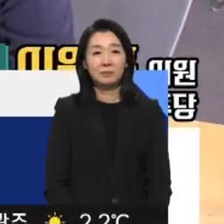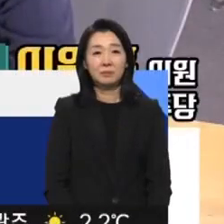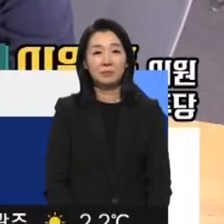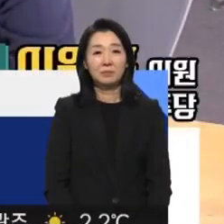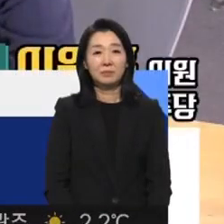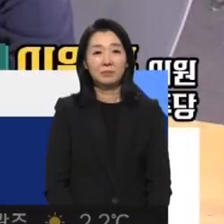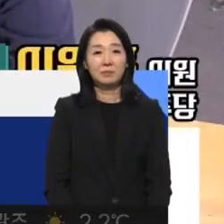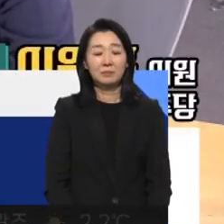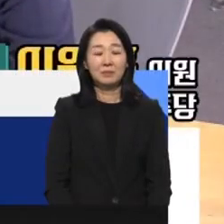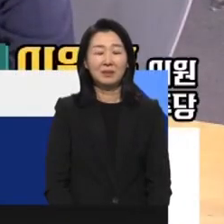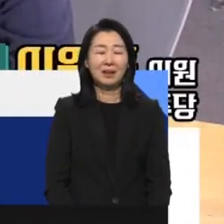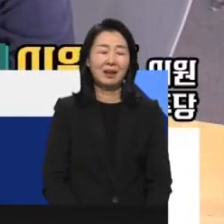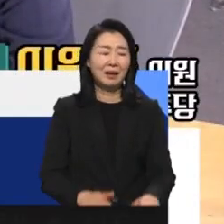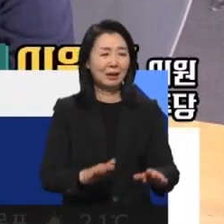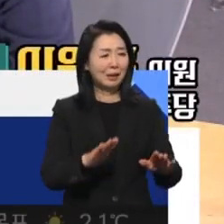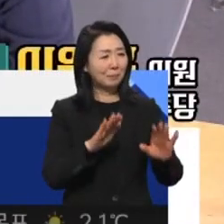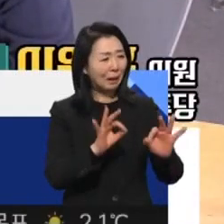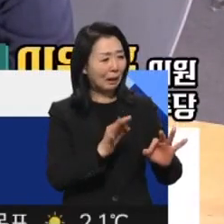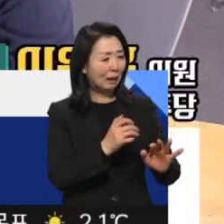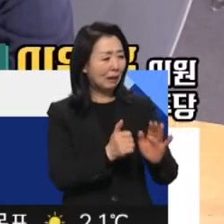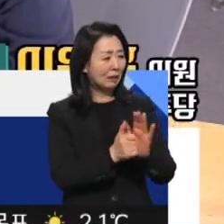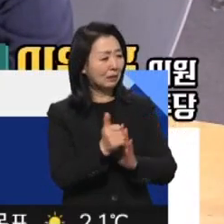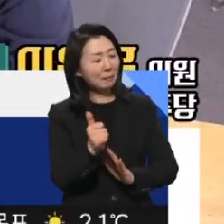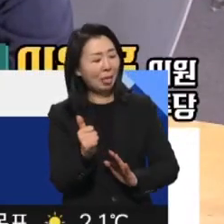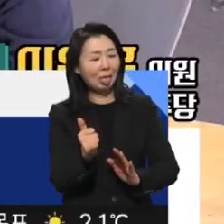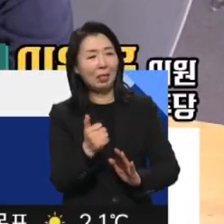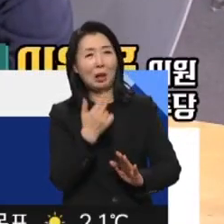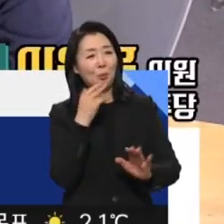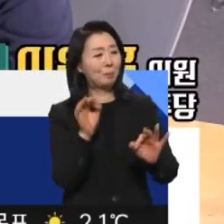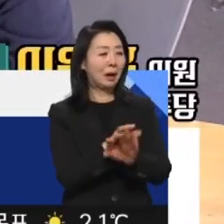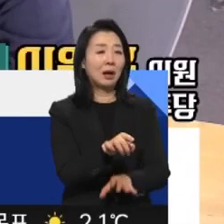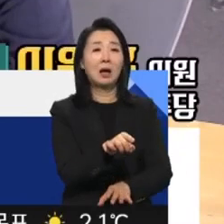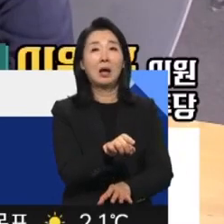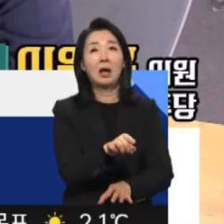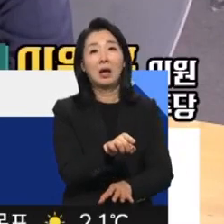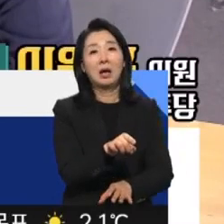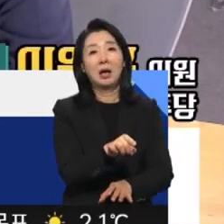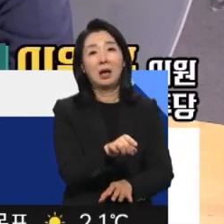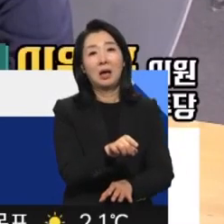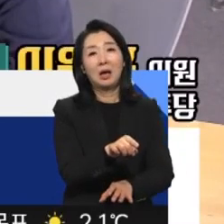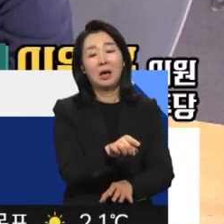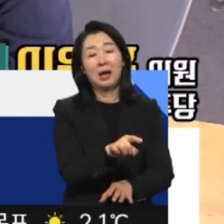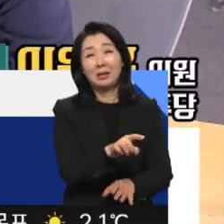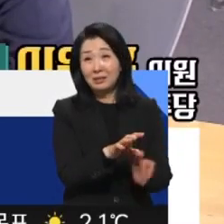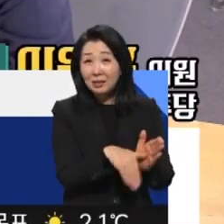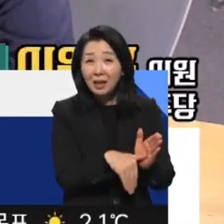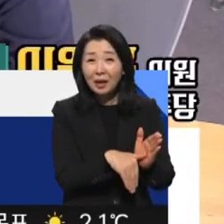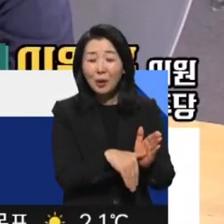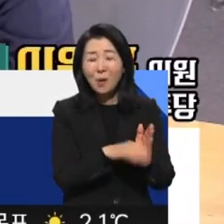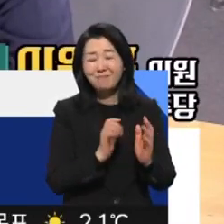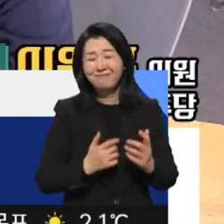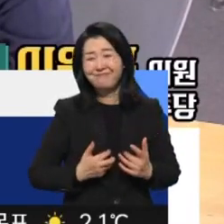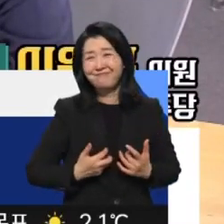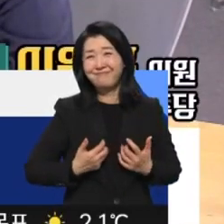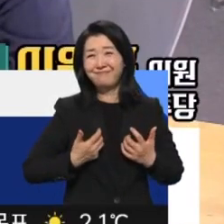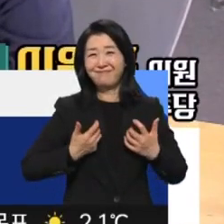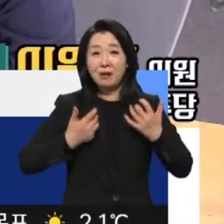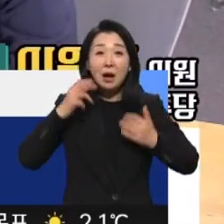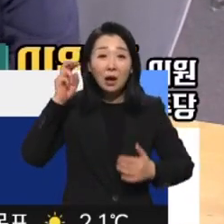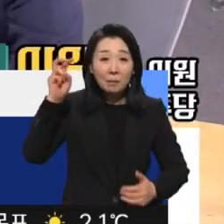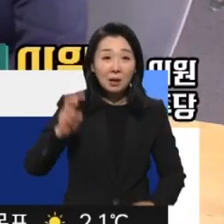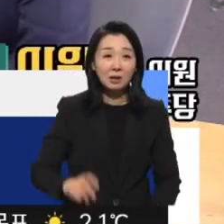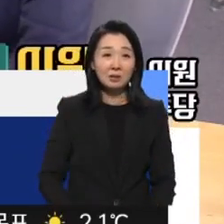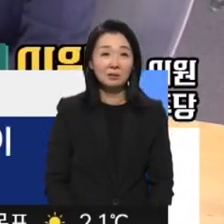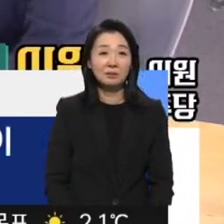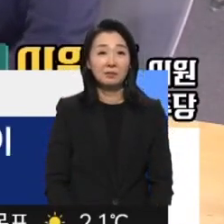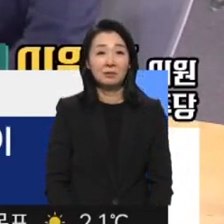도저히 희망이 없다라고 네. 하는 지점까지 됐을 때 이제 끌어오르기 시작하지 않겠습니까?